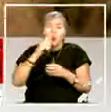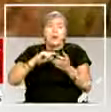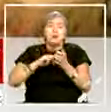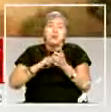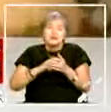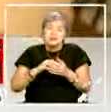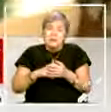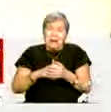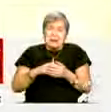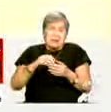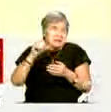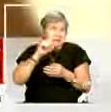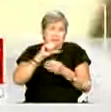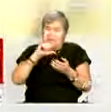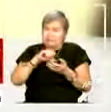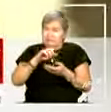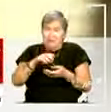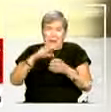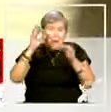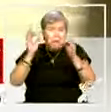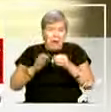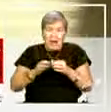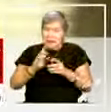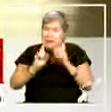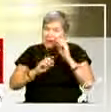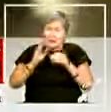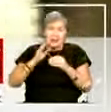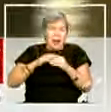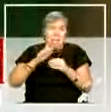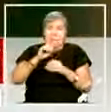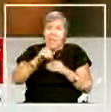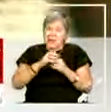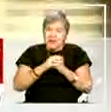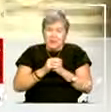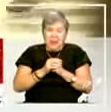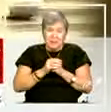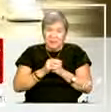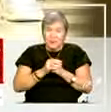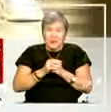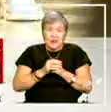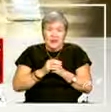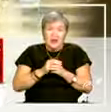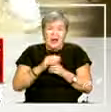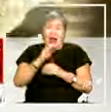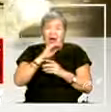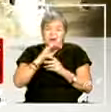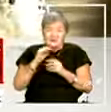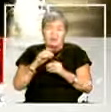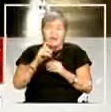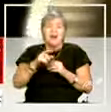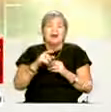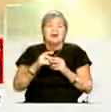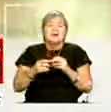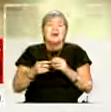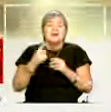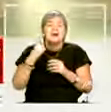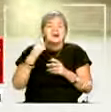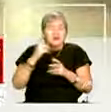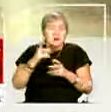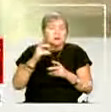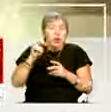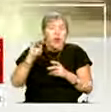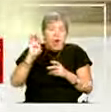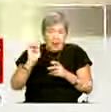punctaj mediu semnificativ mai mic decât media OCDE, ceea ce vă spuneam la începutul intervenției. În ceea